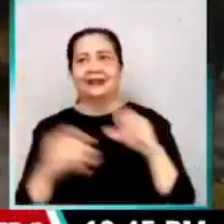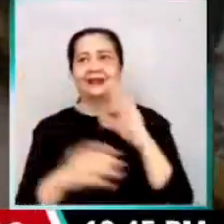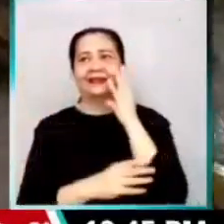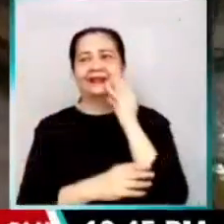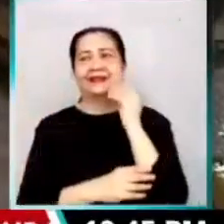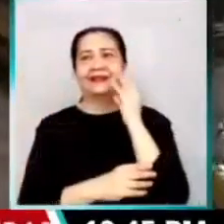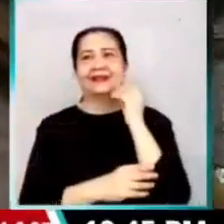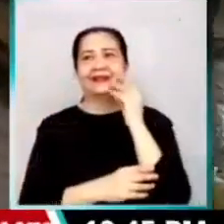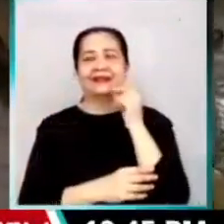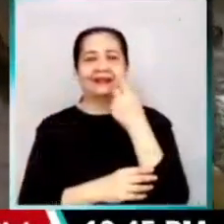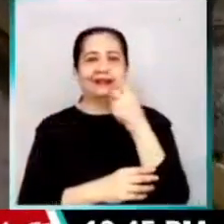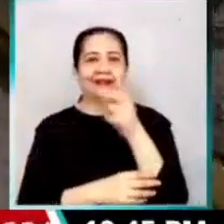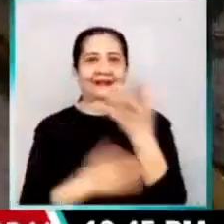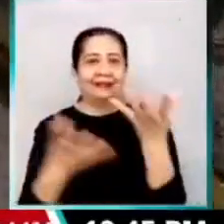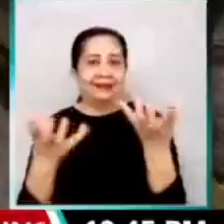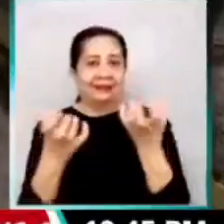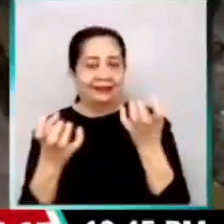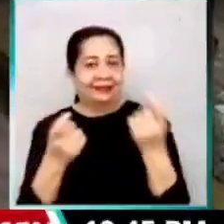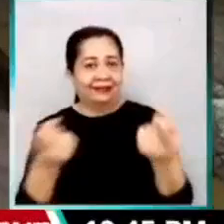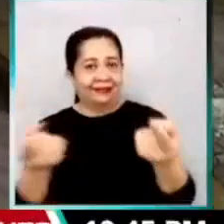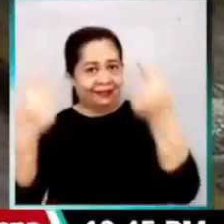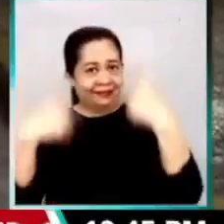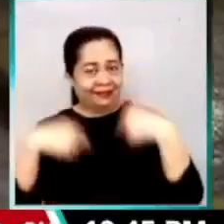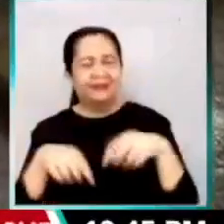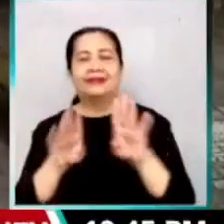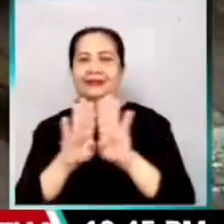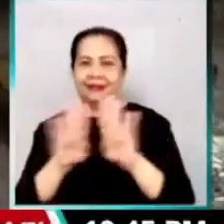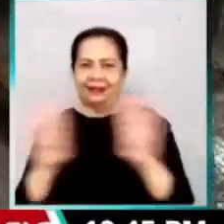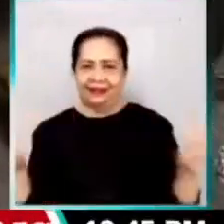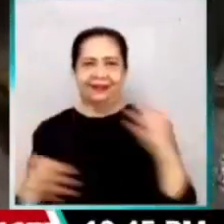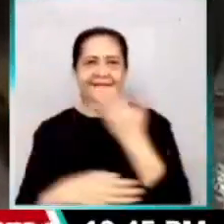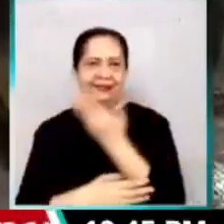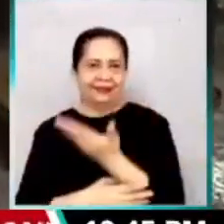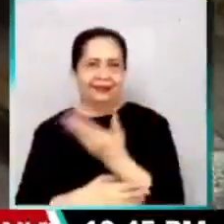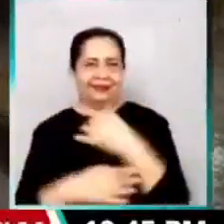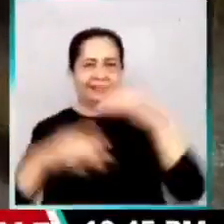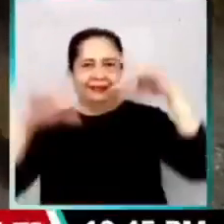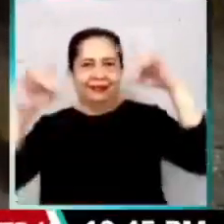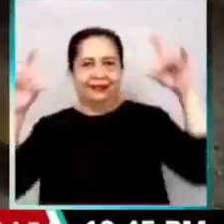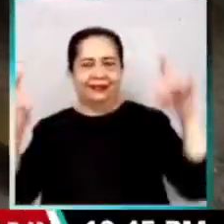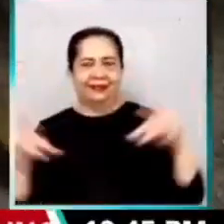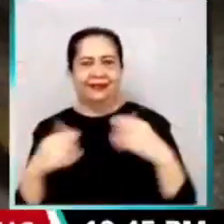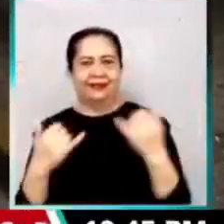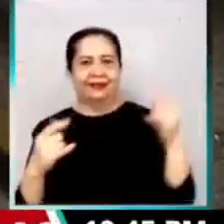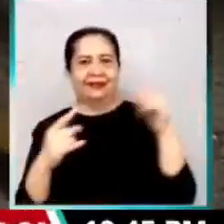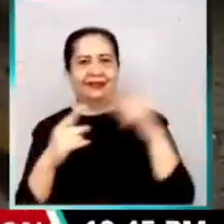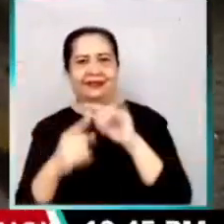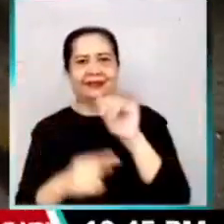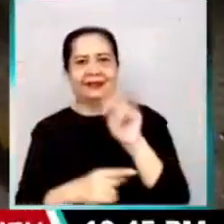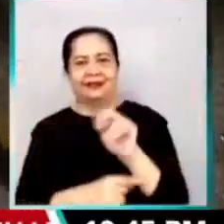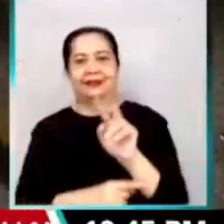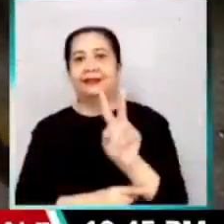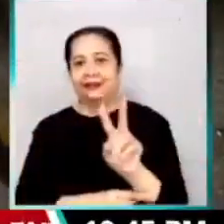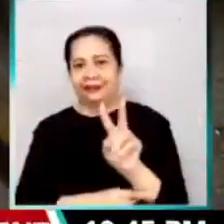naman sa mga gustong magpunta dito, bukas ang kanilang pailaw dito sa lugar hanggang January 2 sa